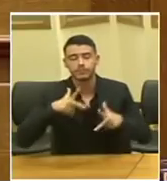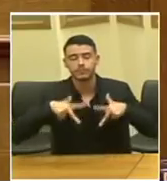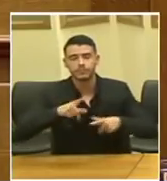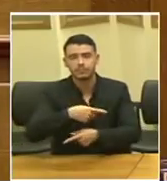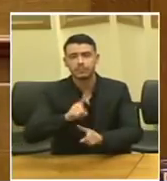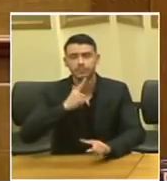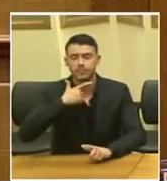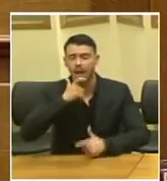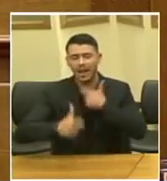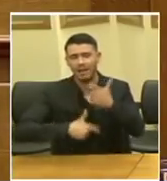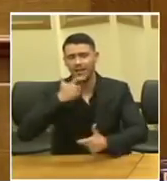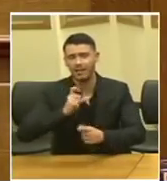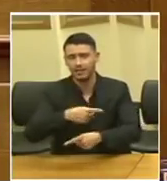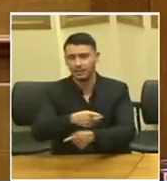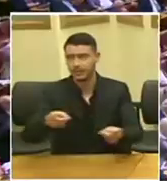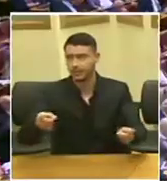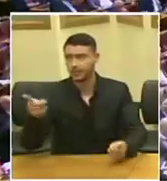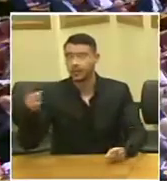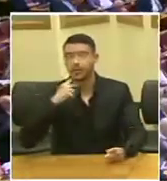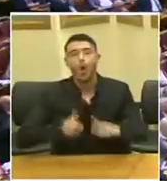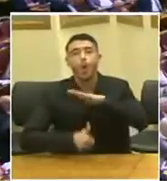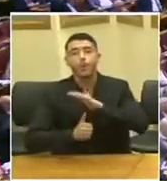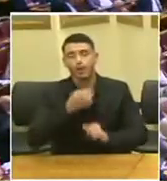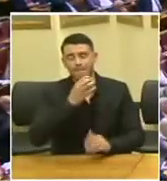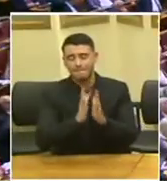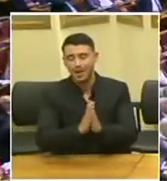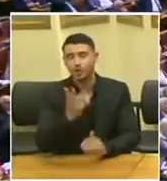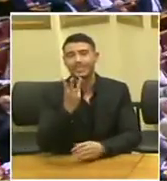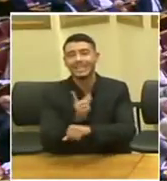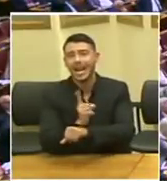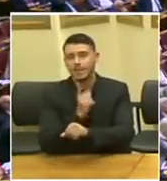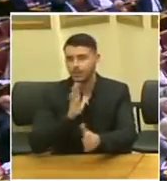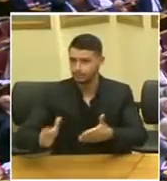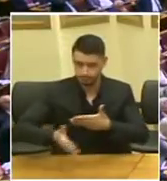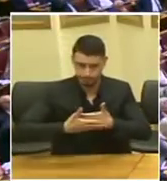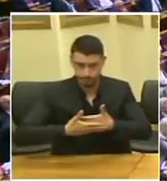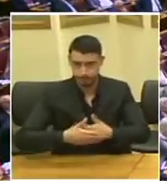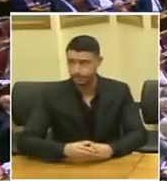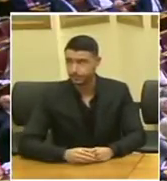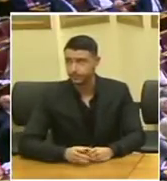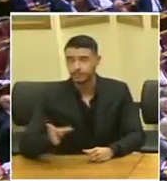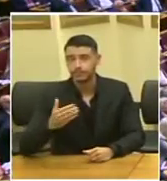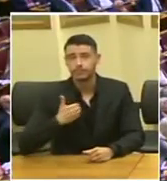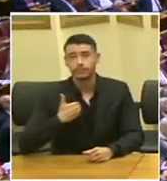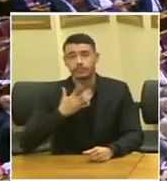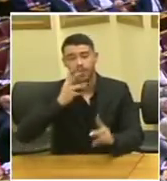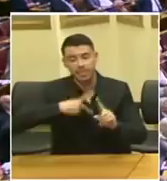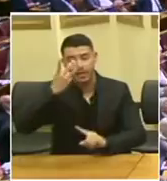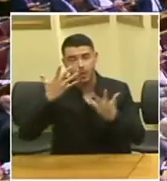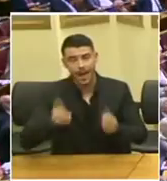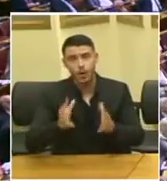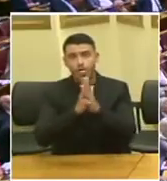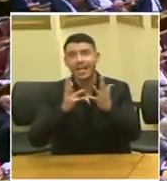Κύριε Υπουργέ, παρακαλώ, μπορείτε σε 3 λεπτά να κλείσετε. Κύριε Πρόεδρε της Βουλής, δικαιούμαι 18 λεπτά συν